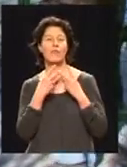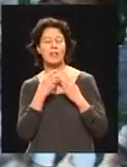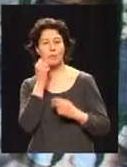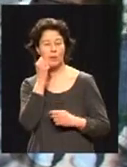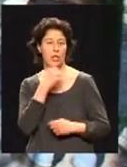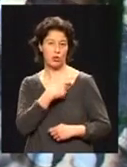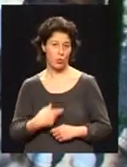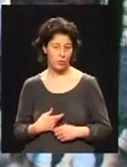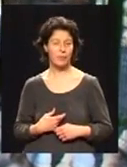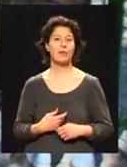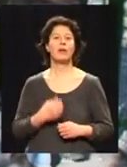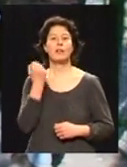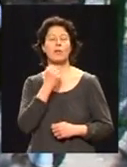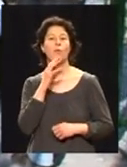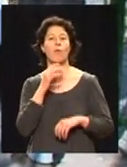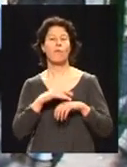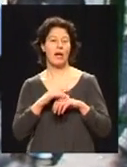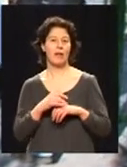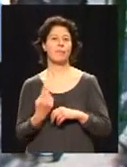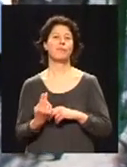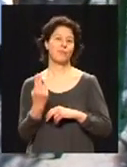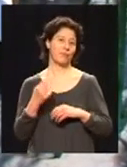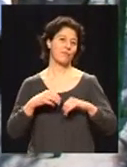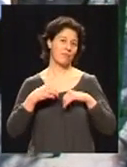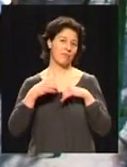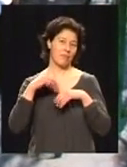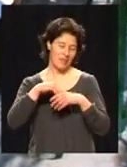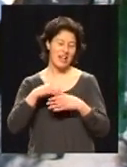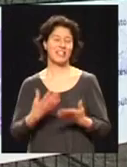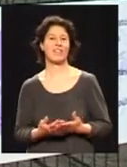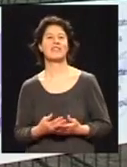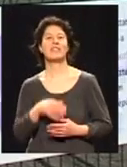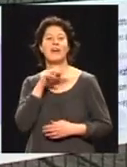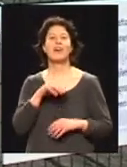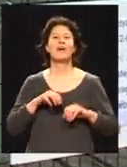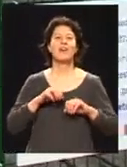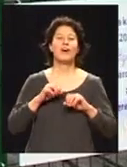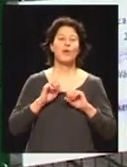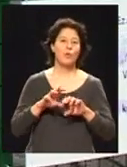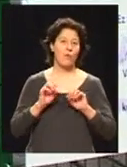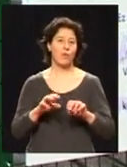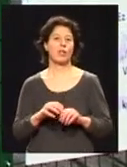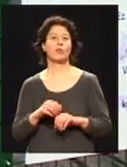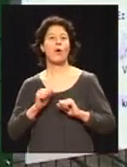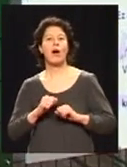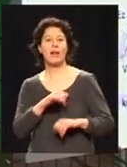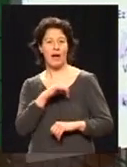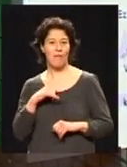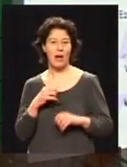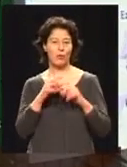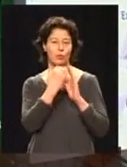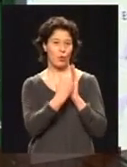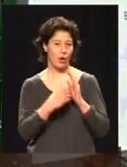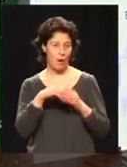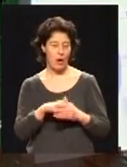Zsolt polgármester, valamint Dabu Fajez előjáró is részt vett. A kutyafuttató a Hajrá Újpest városfejlesztési program keretében